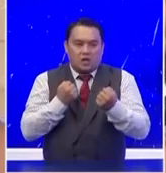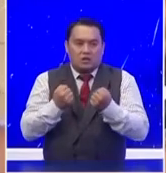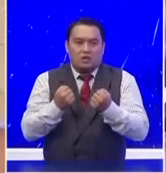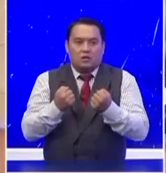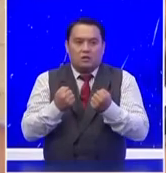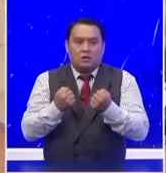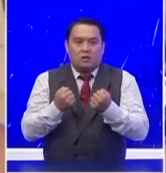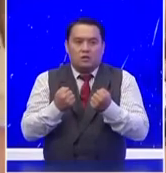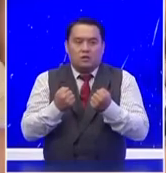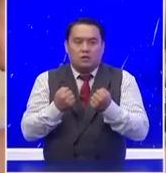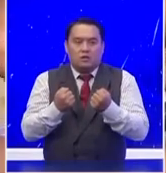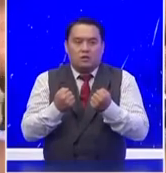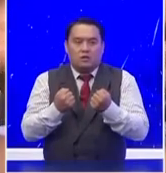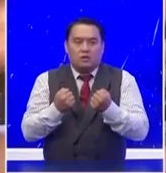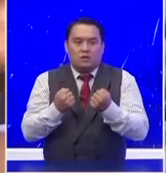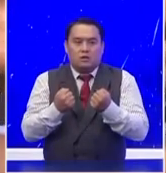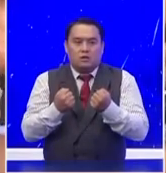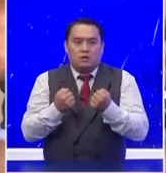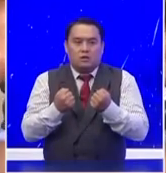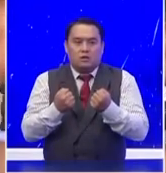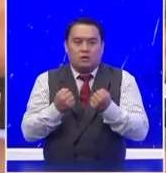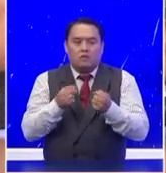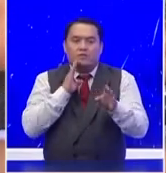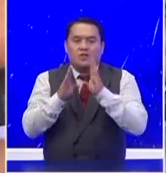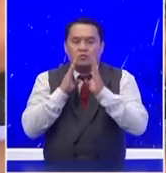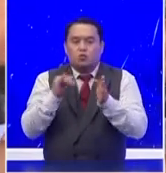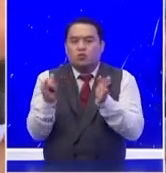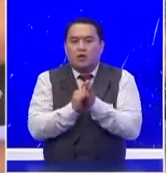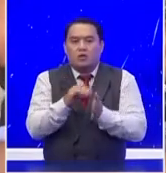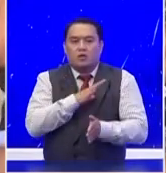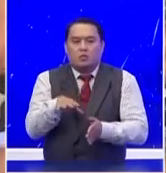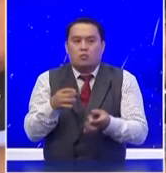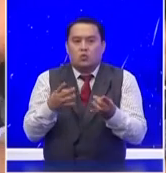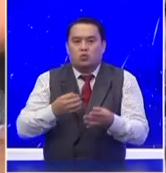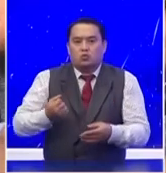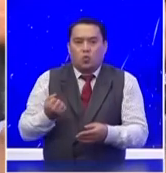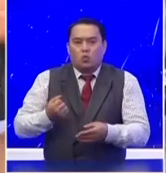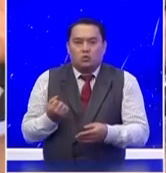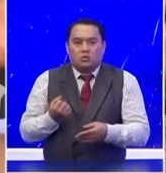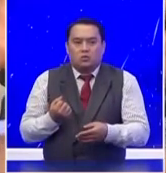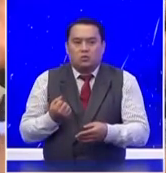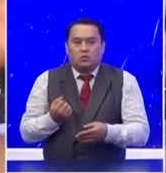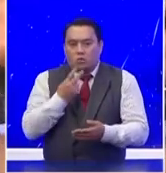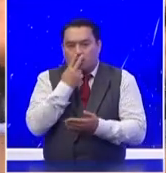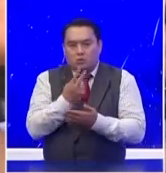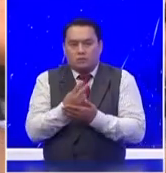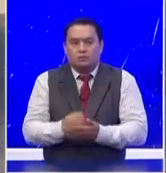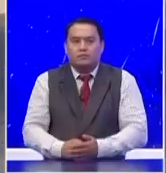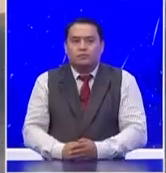енді мысалы мен оны Фейсбукқа шығарып жатқан жоқ, просто жолаушыға көрсеттім, ауыл уже ары қарай түсіп кетті, білмеймін